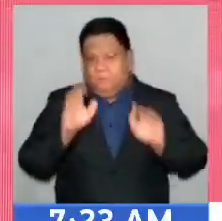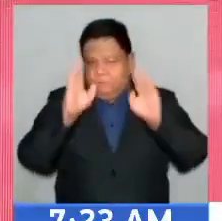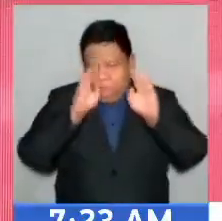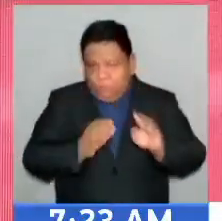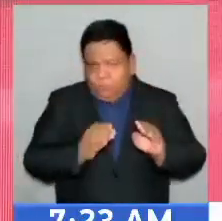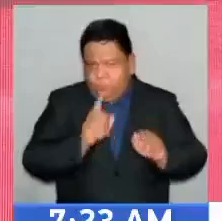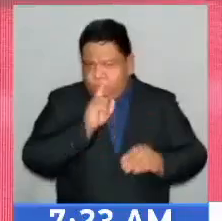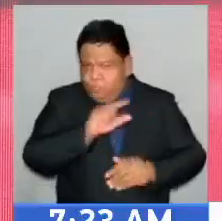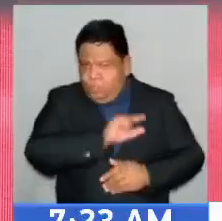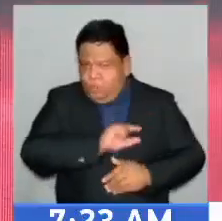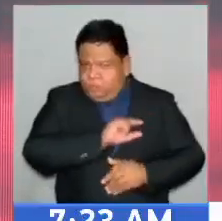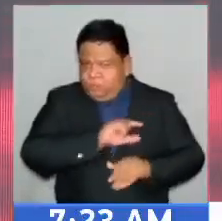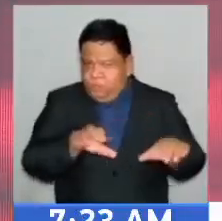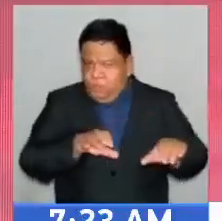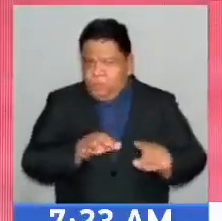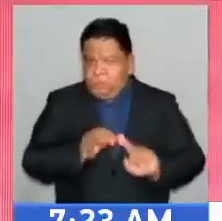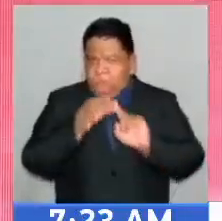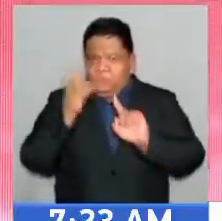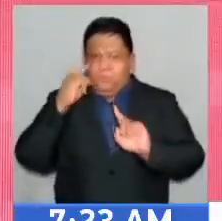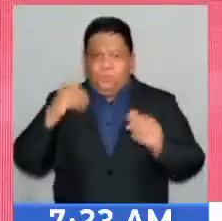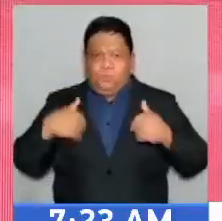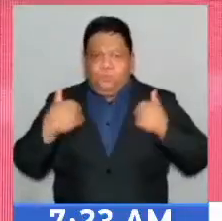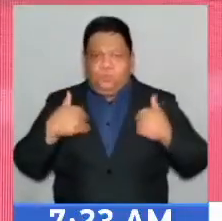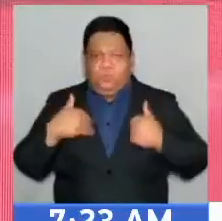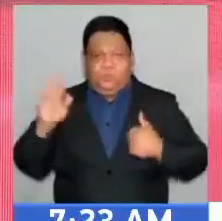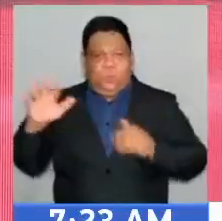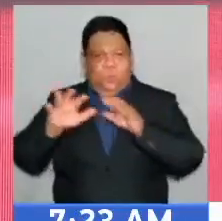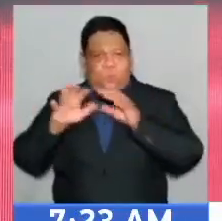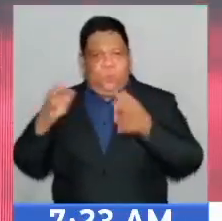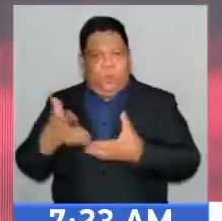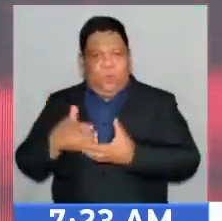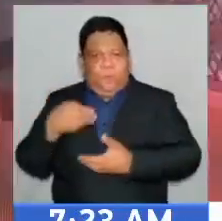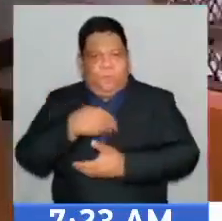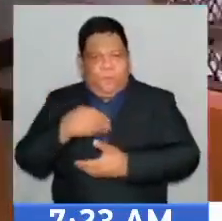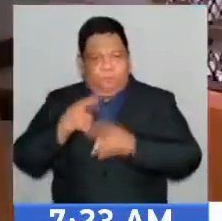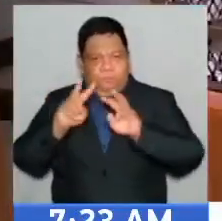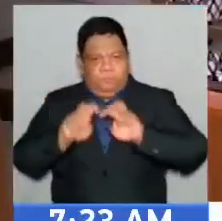sa isang pag-aaral ng World Bank. May unang balita si Leigh Alves.